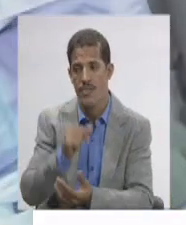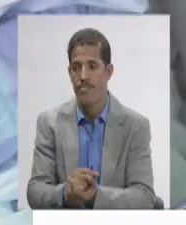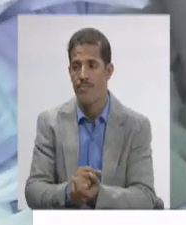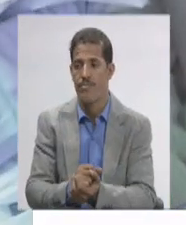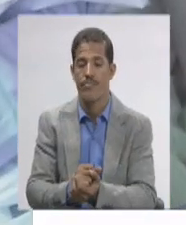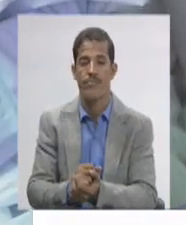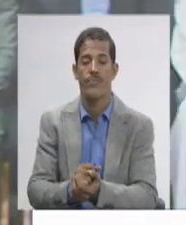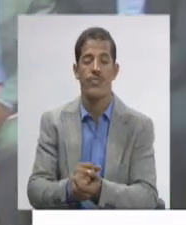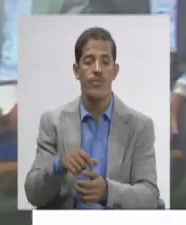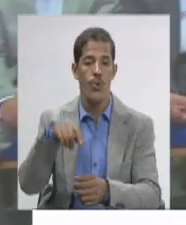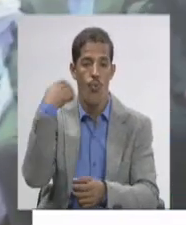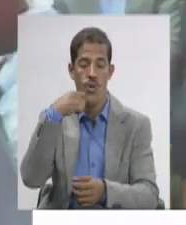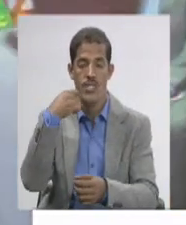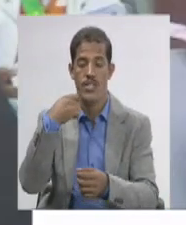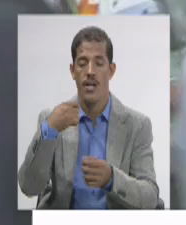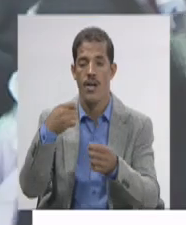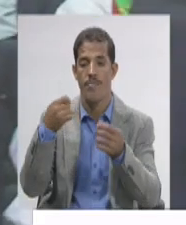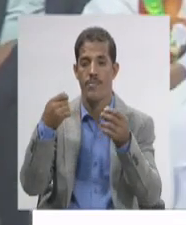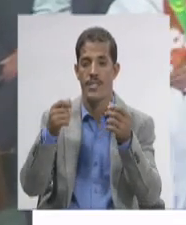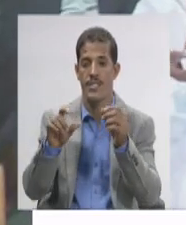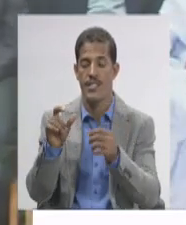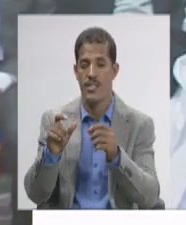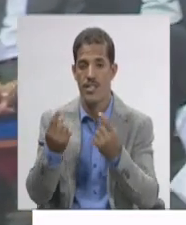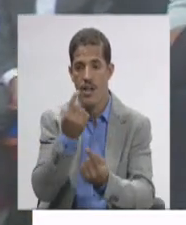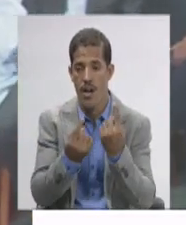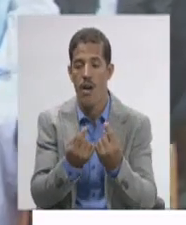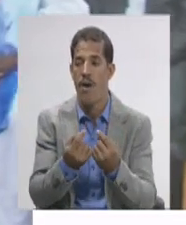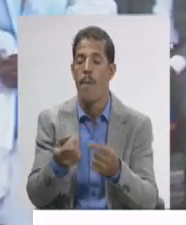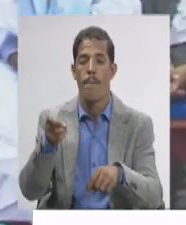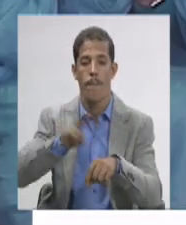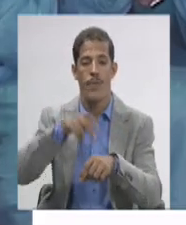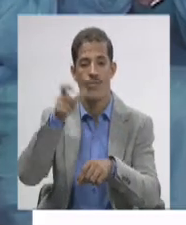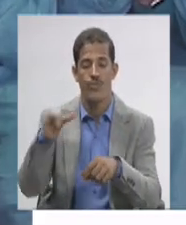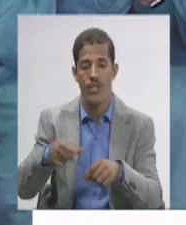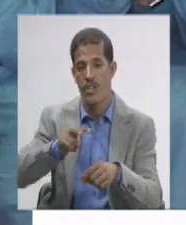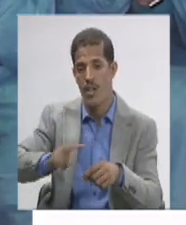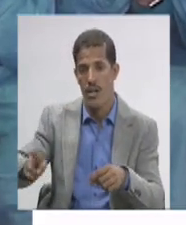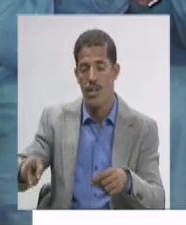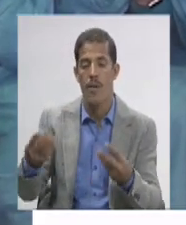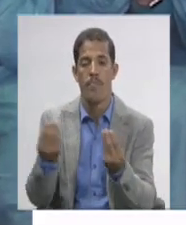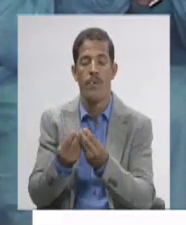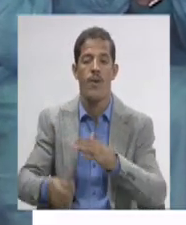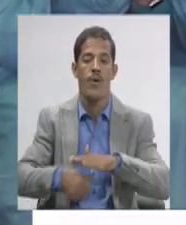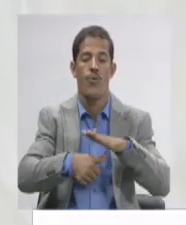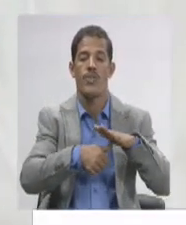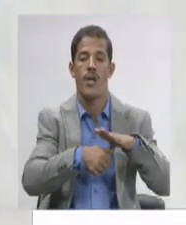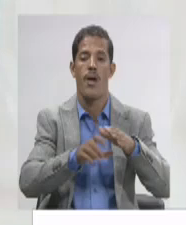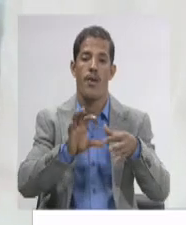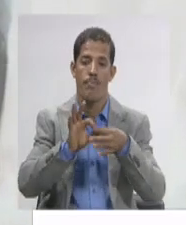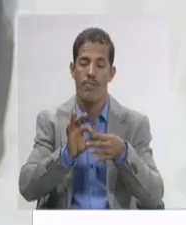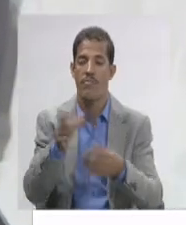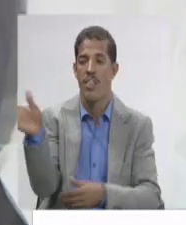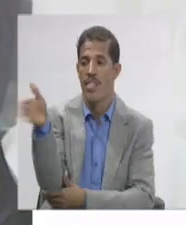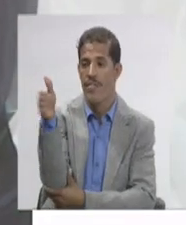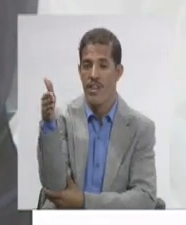الرسميه وزير الزراعه رفقه ول تجان الطيب محمد محمود اضافه الى حضور عدد من رؤساء البعثات الدبلوماسيه في بلادنا كسفير دوله